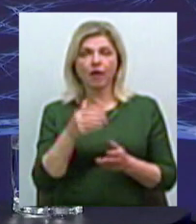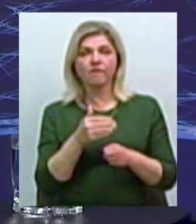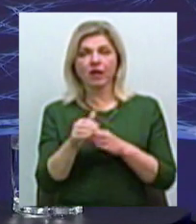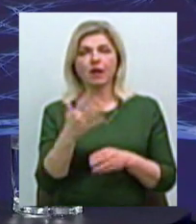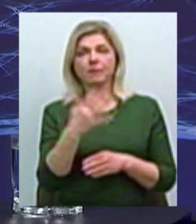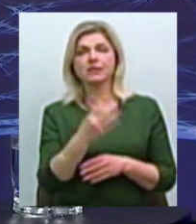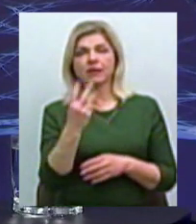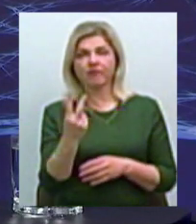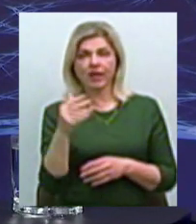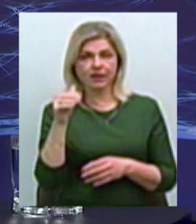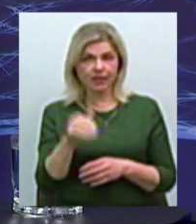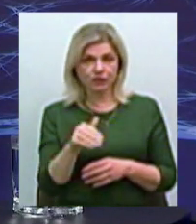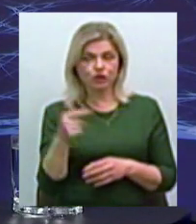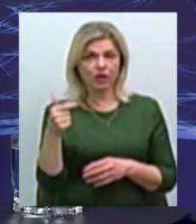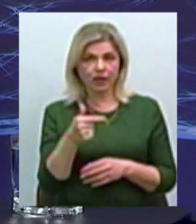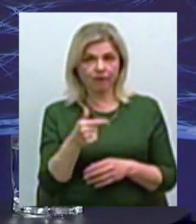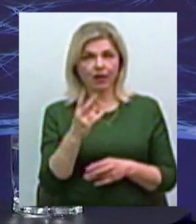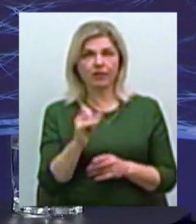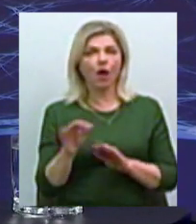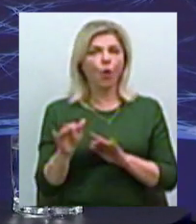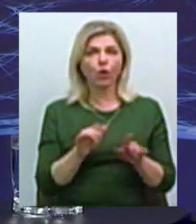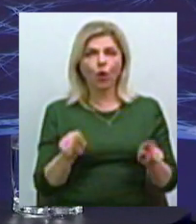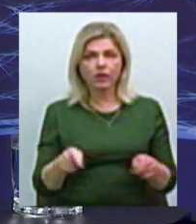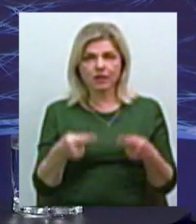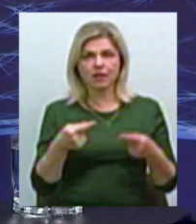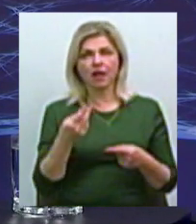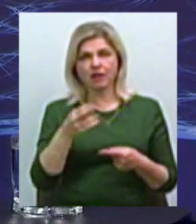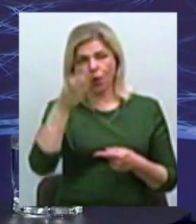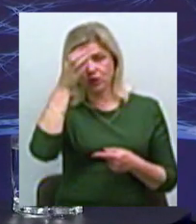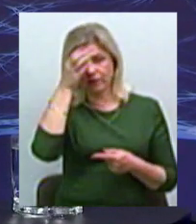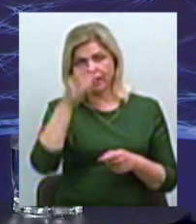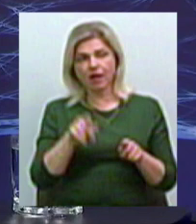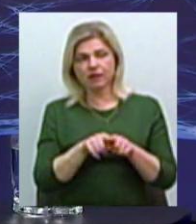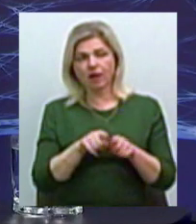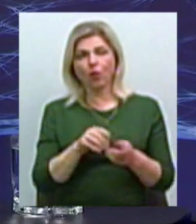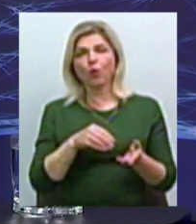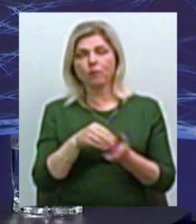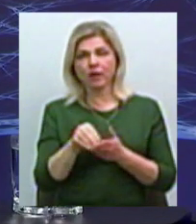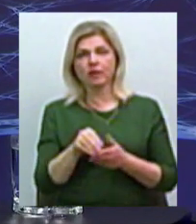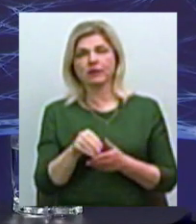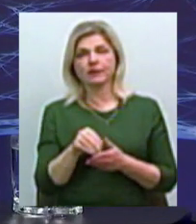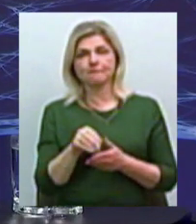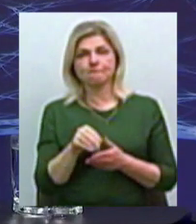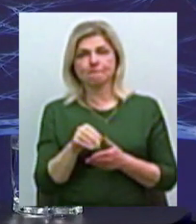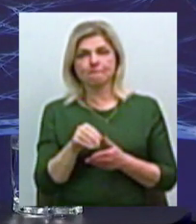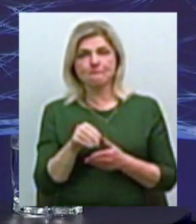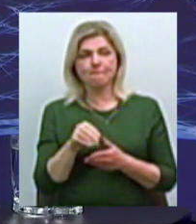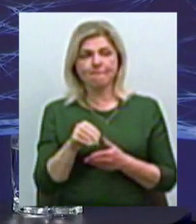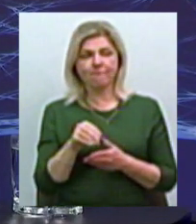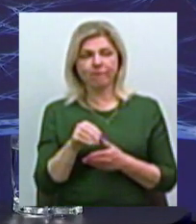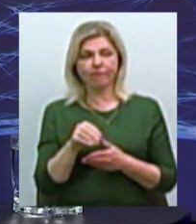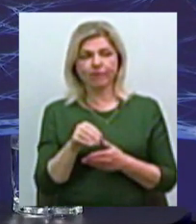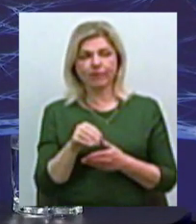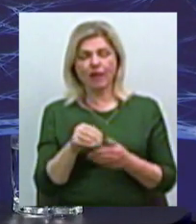тисяч гривень на реалізацію особливо освітнього компоненту. Також ми купили за допомогою їх квадрокоптер